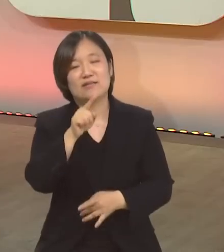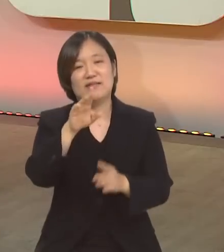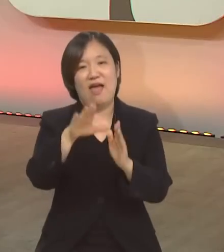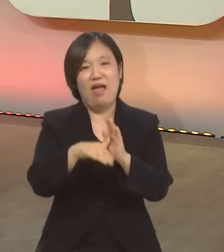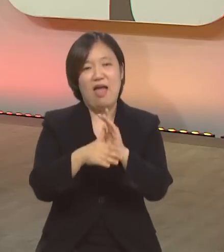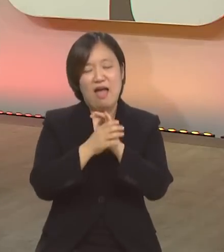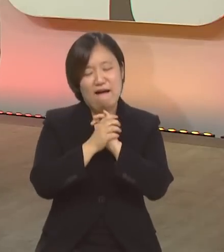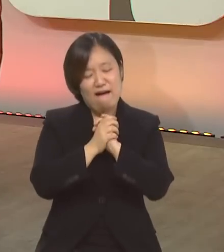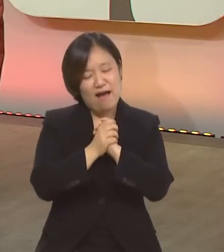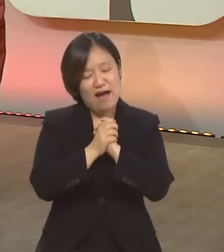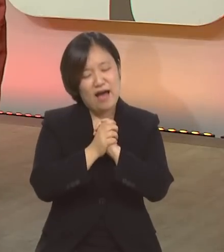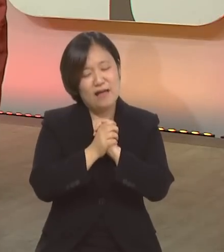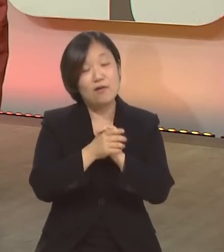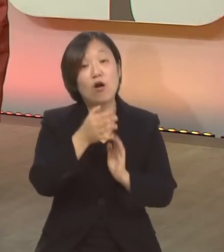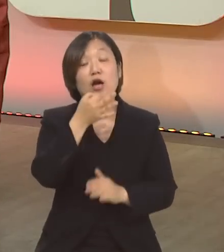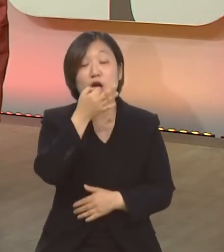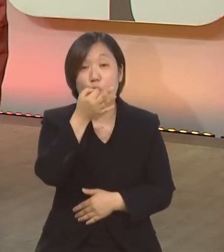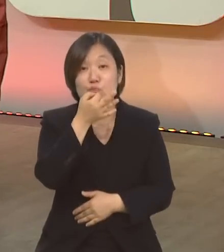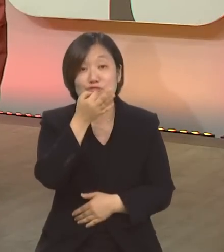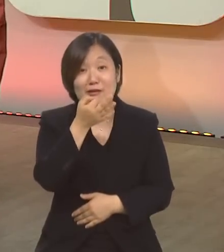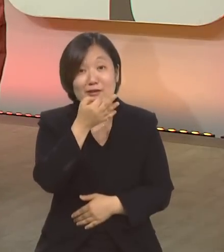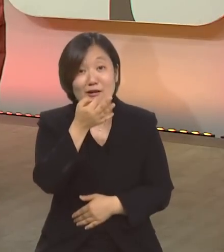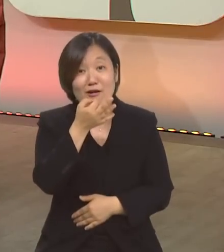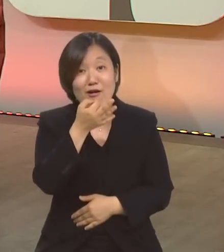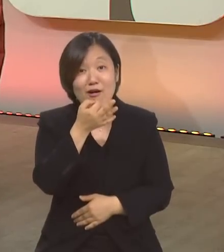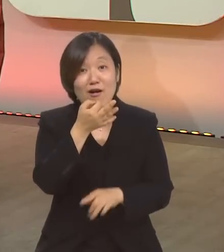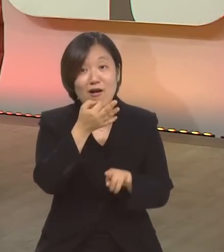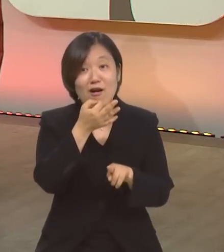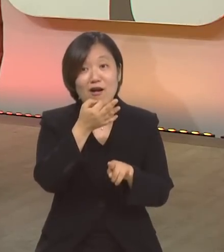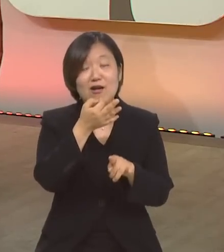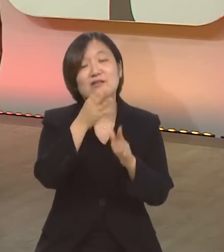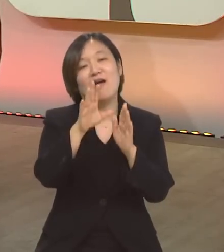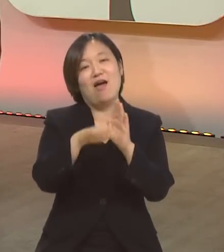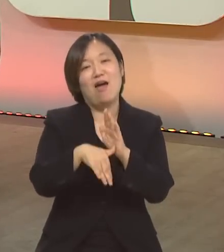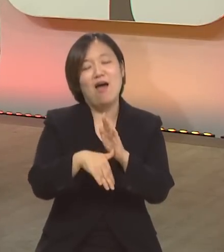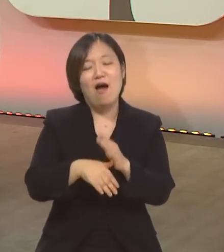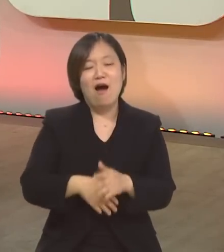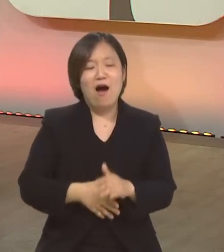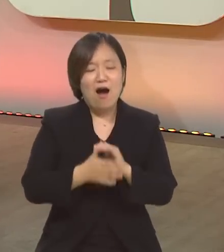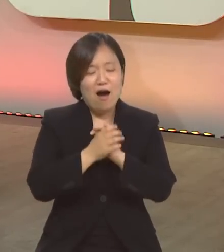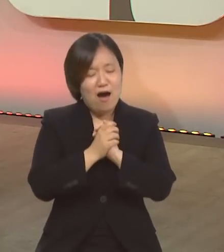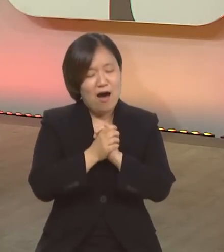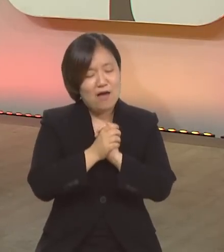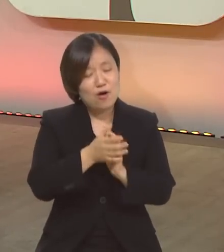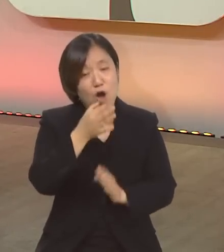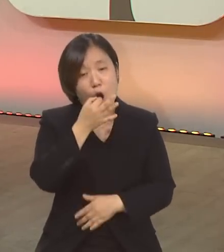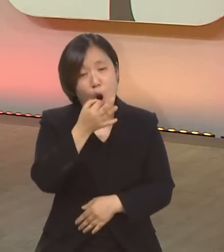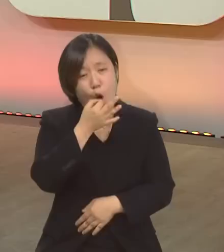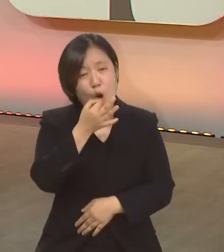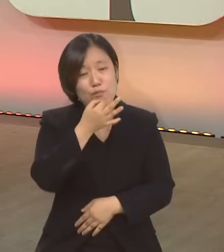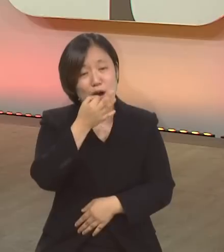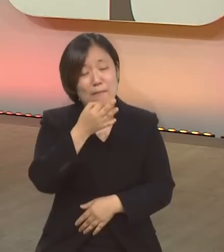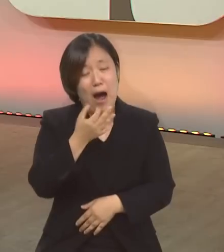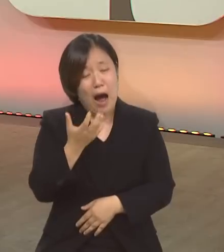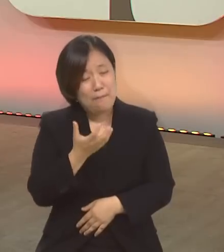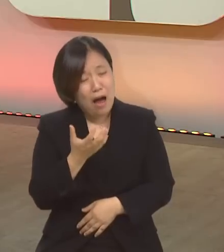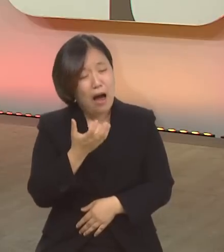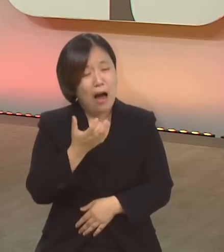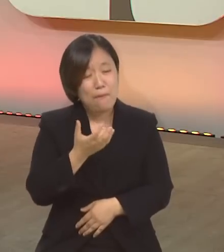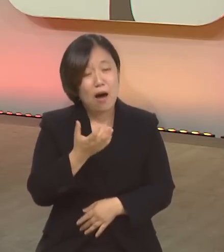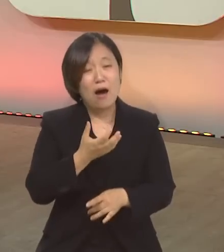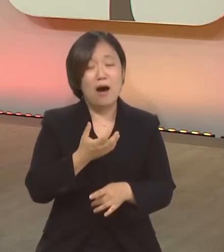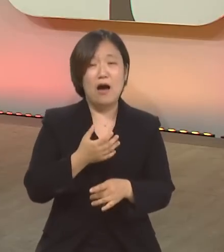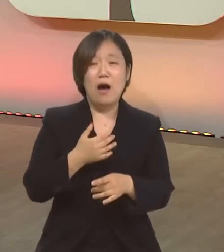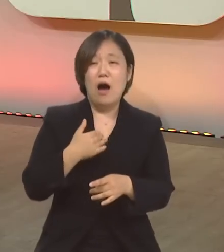간절하게 염불하고 염불하고 간절하게 염불하다가 너무나 힘들고 괴로워서 부처님